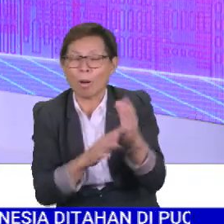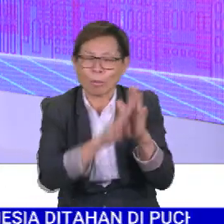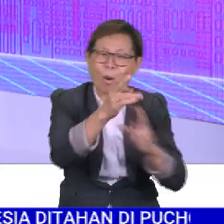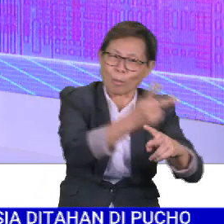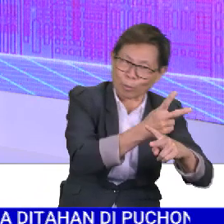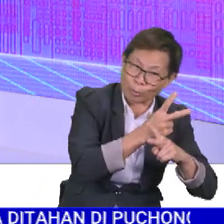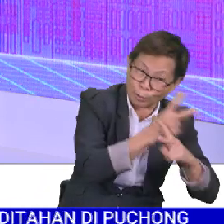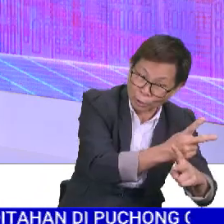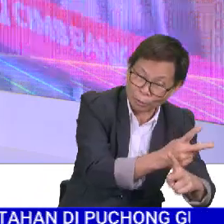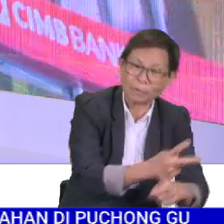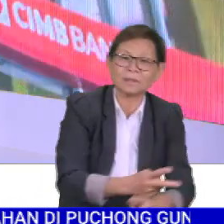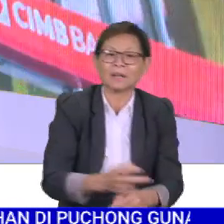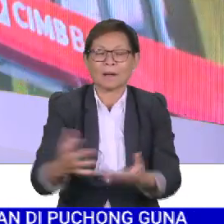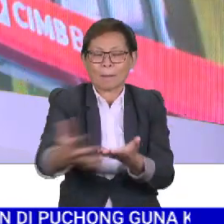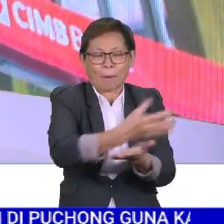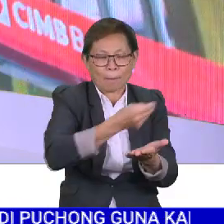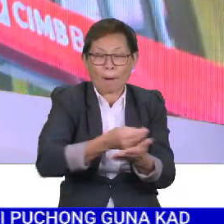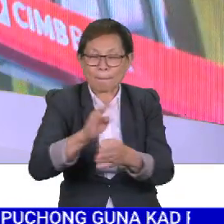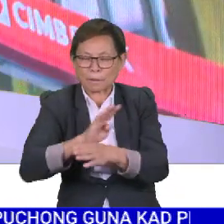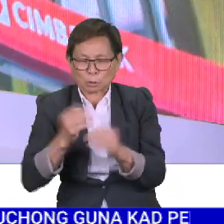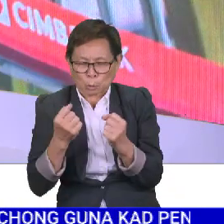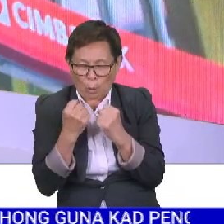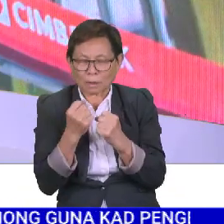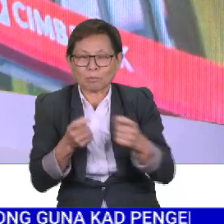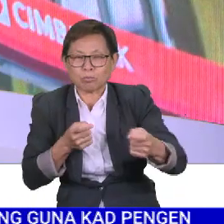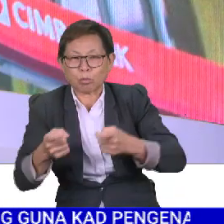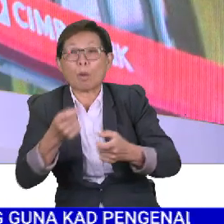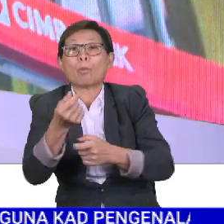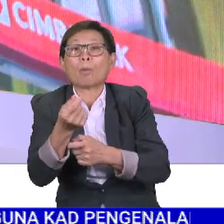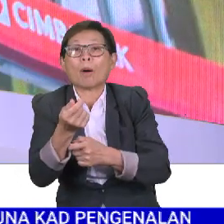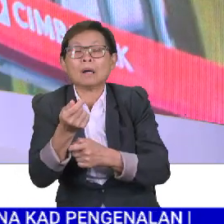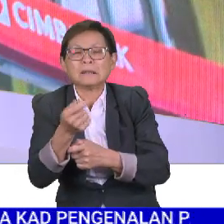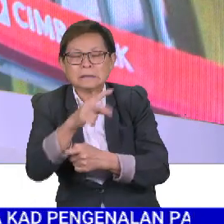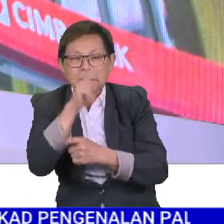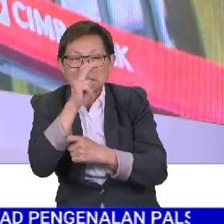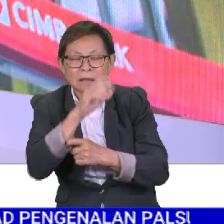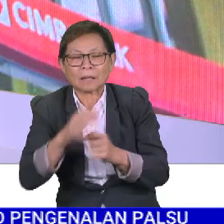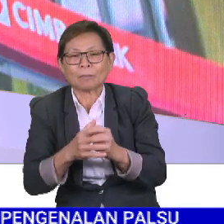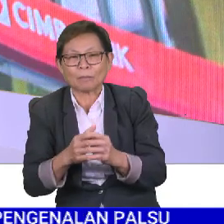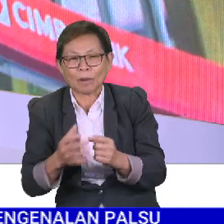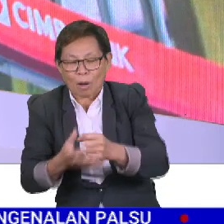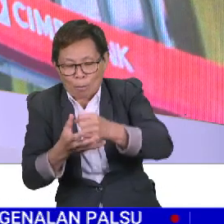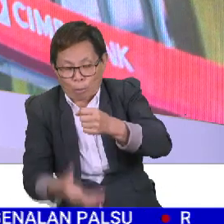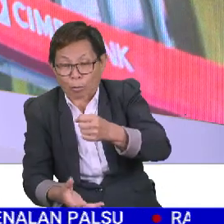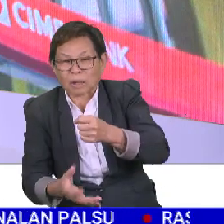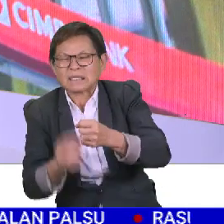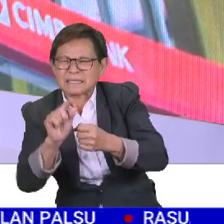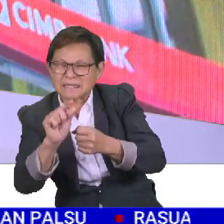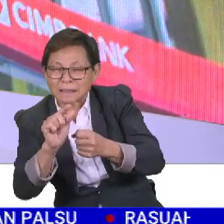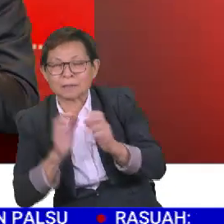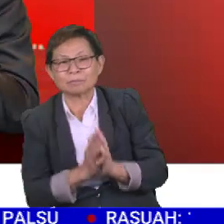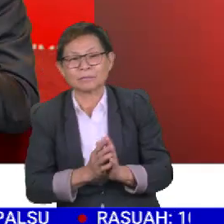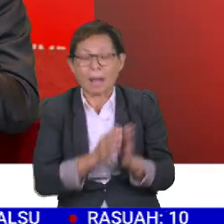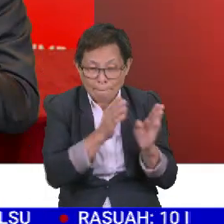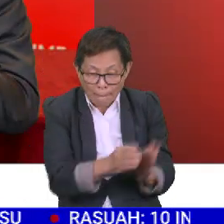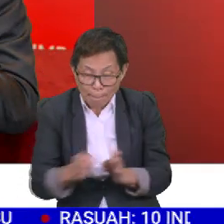pinjaman dan pendapatan operasi lebih guguh selain pengurusan kos yang ketat dan peruntukan lebih rendah strategi